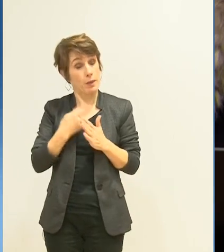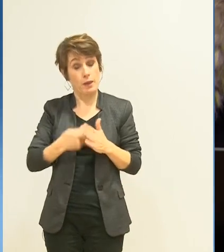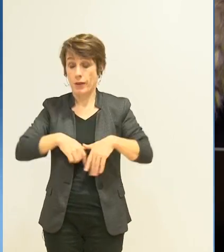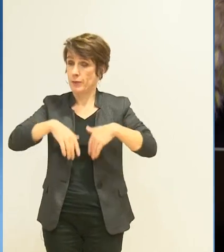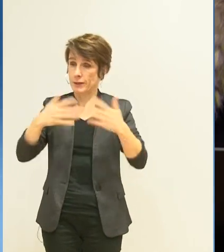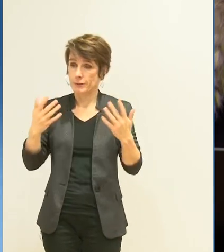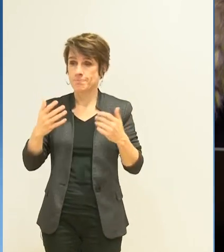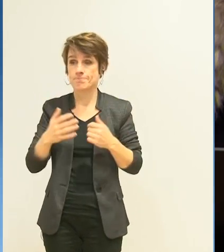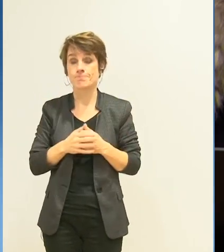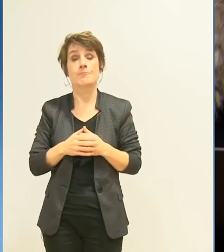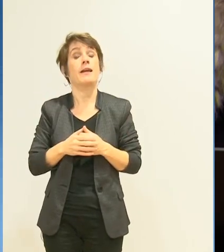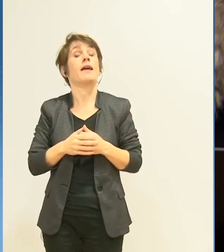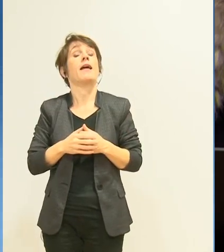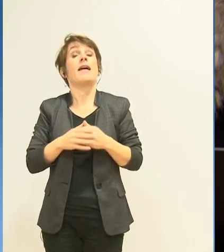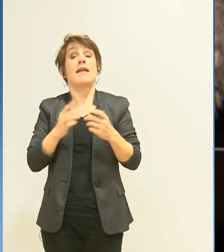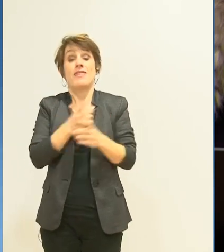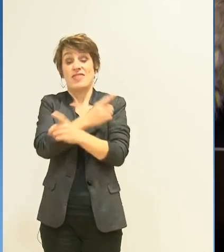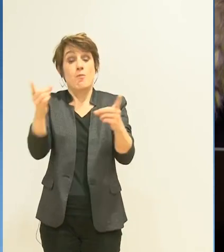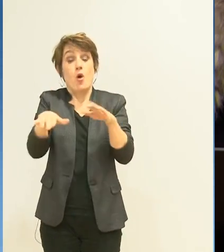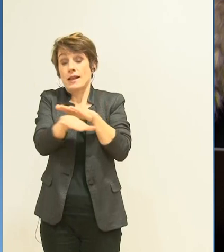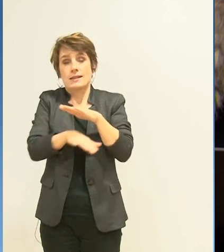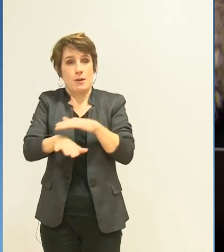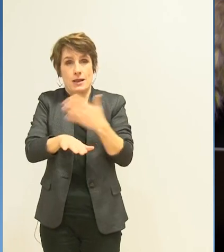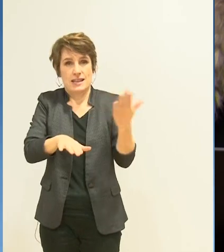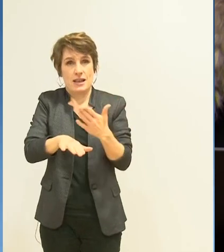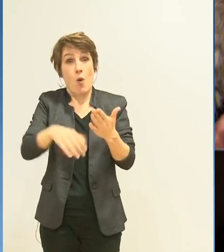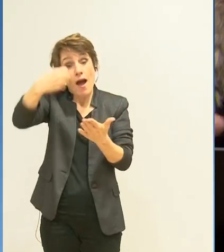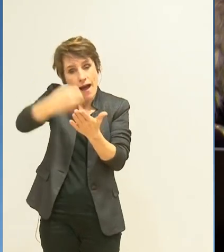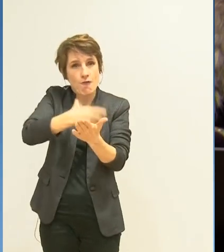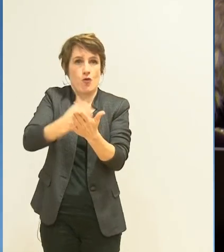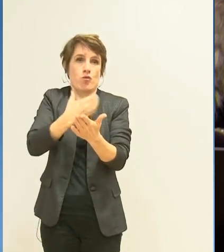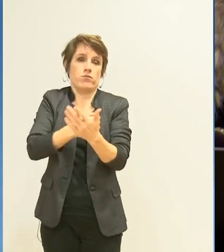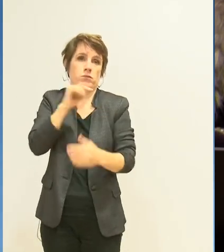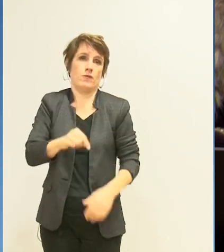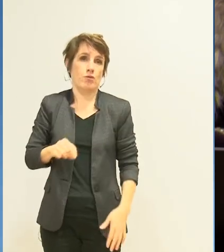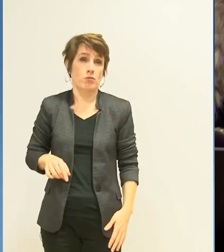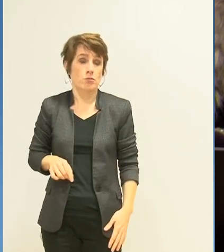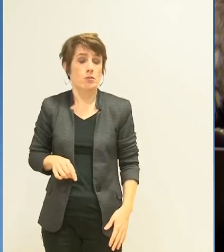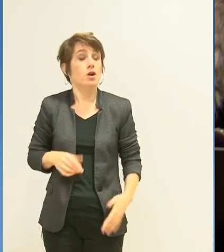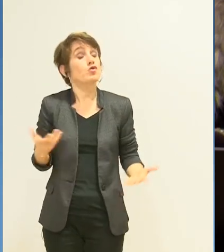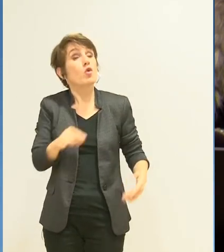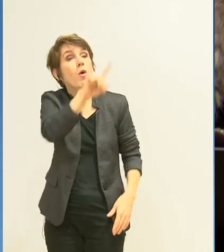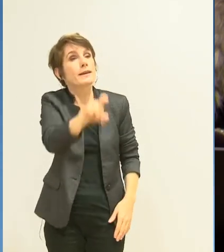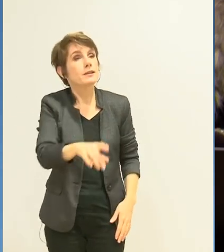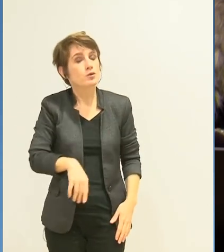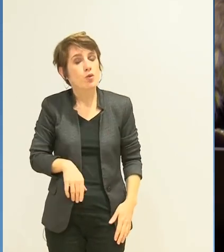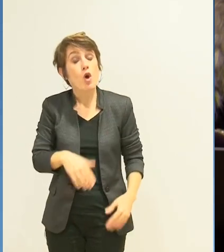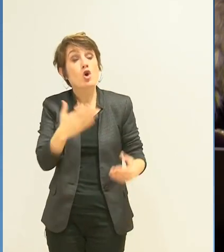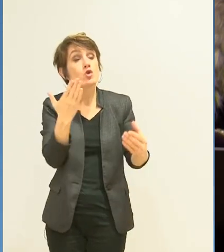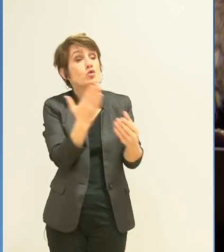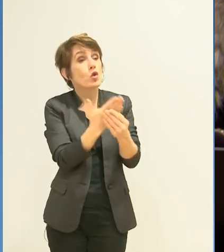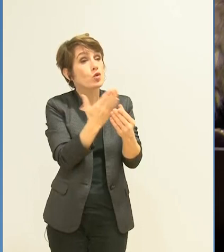la démocratie ça l'information donc pourquoi vous n'avez pas donné les documents à la commission